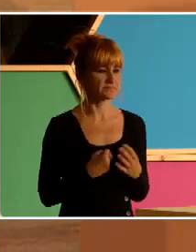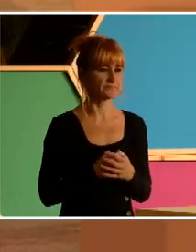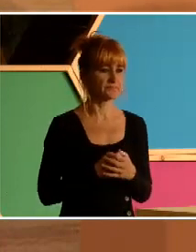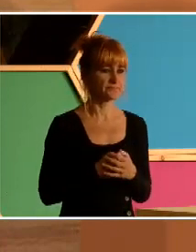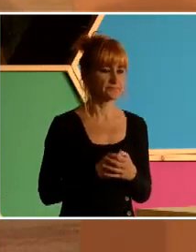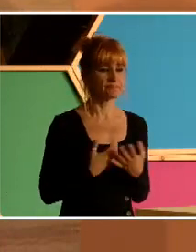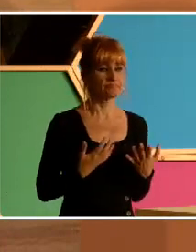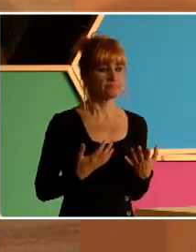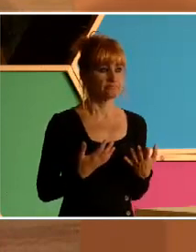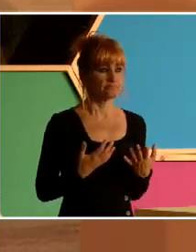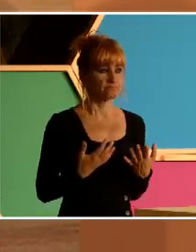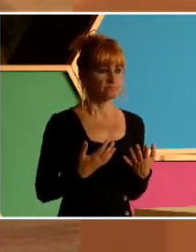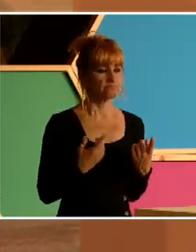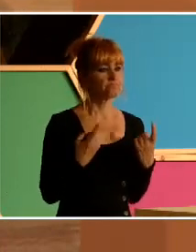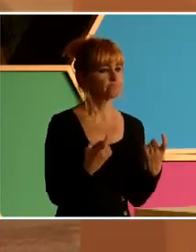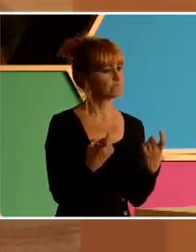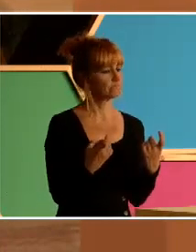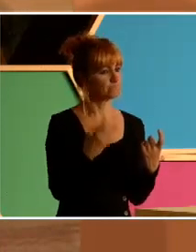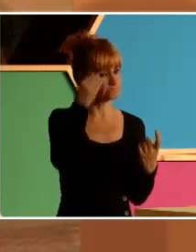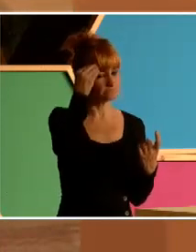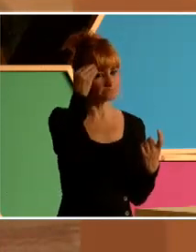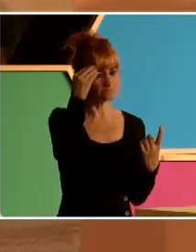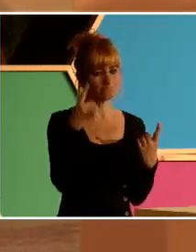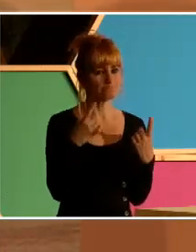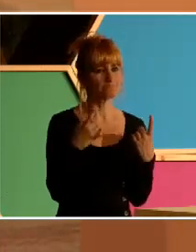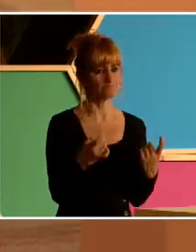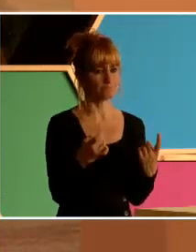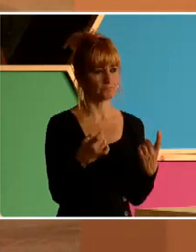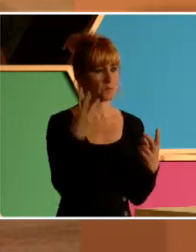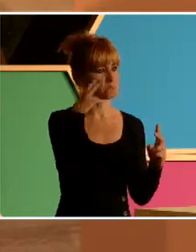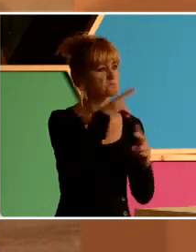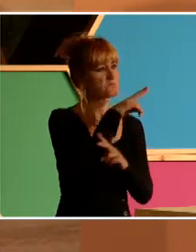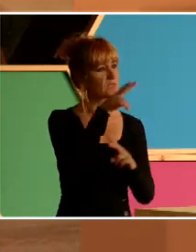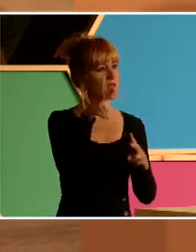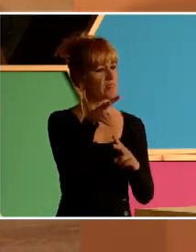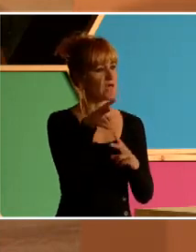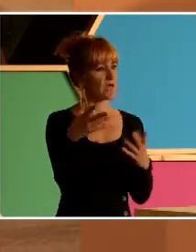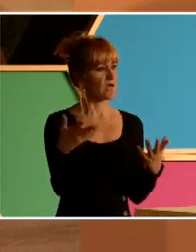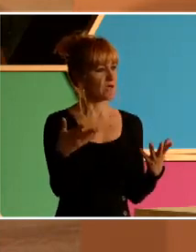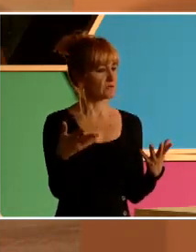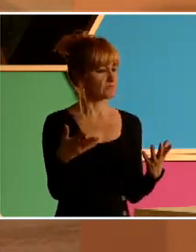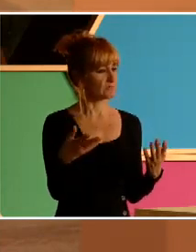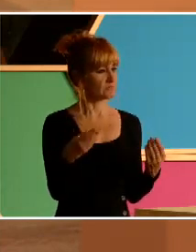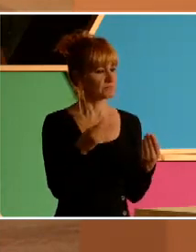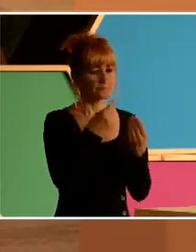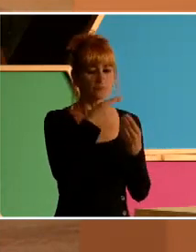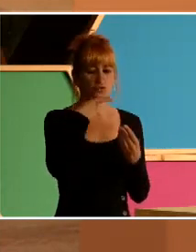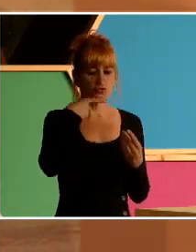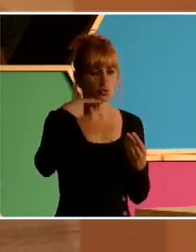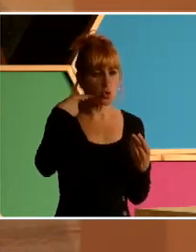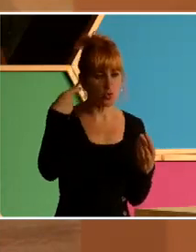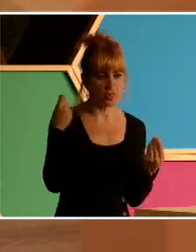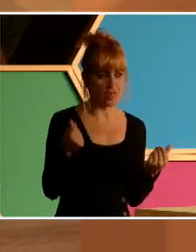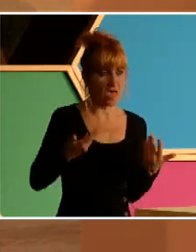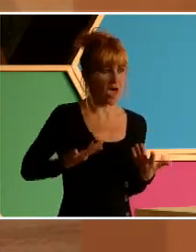davant d'això jo crec que cal més mirada llarga i generosa que mai, no? Jo també us he de dir que ara que estem en campanya